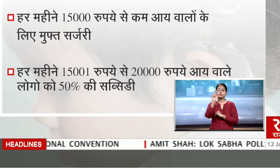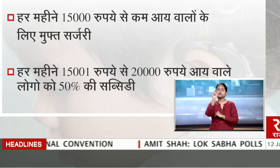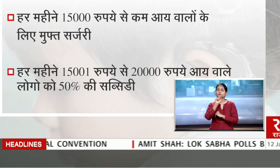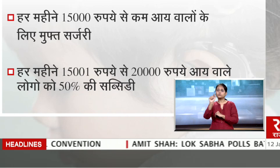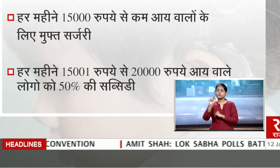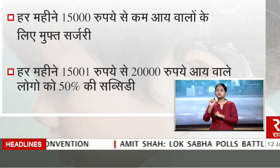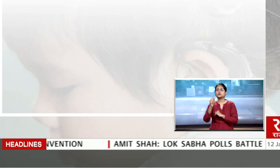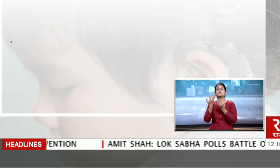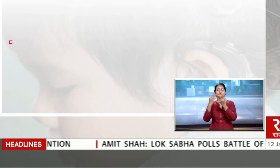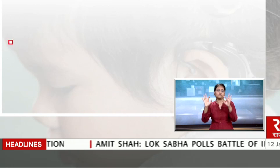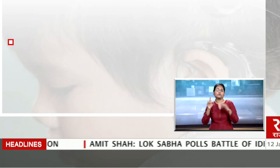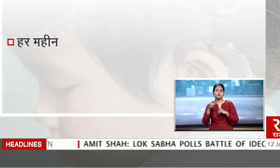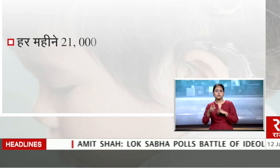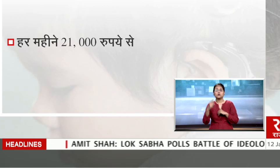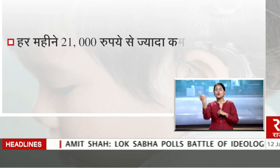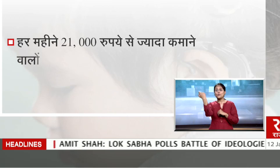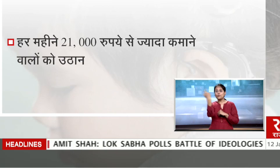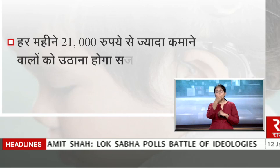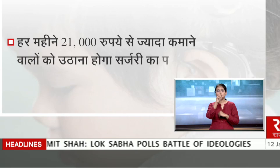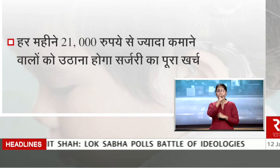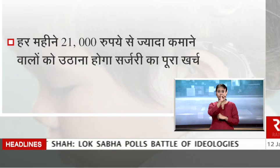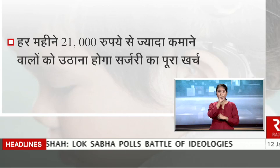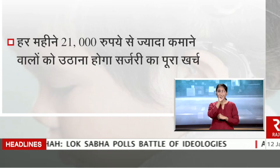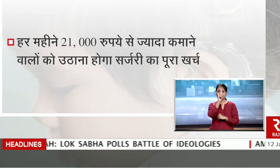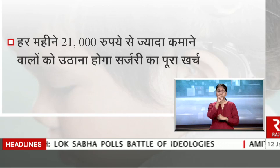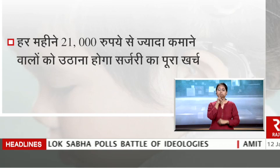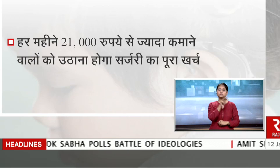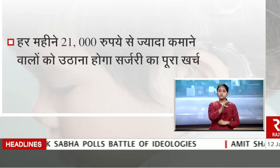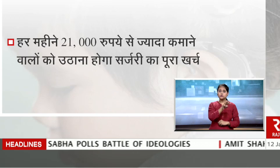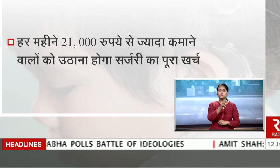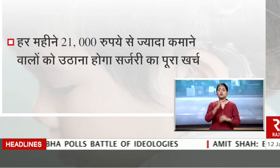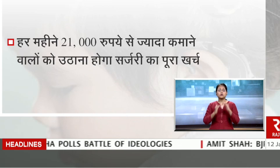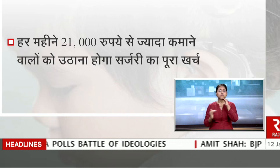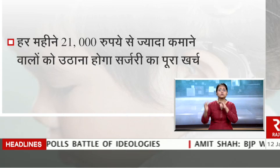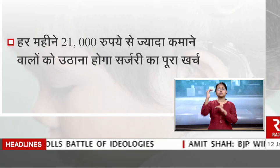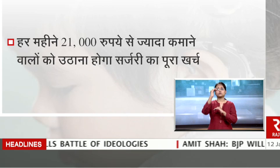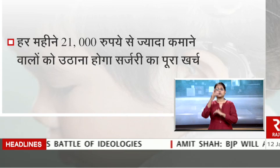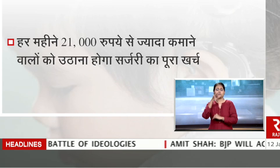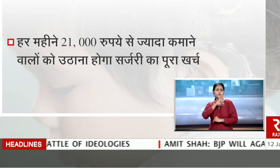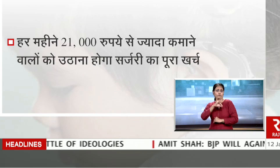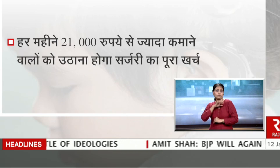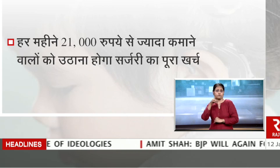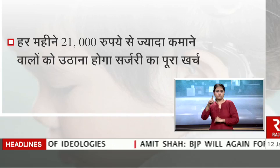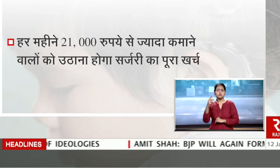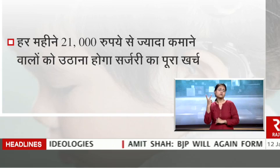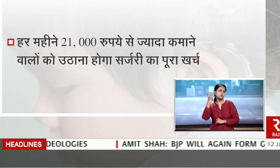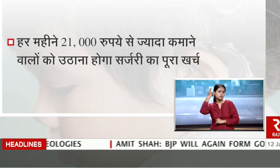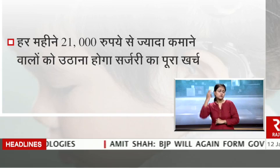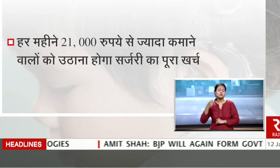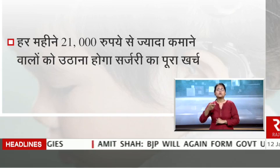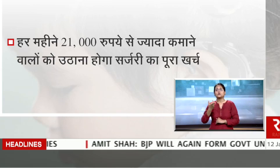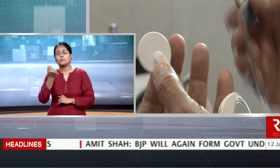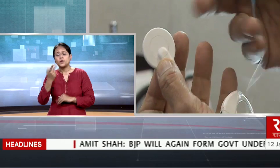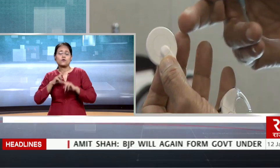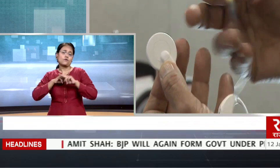की सब्सिडी मिलती है। वहीं महीने में 21,000 रुपए से ज्यादा कमाने वाले लोगों को इस सर्जरी के लिए पूरे पैसे देने